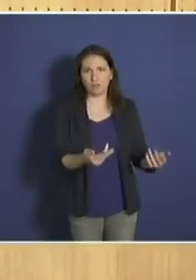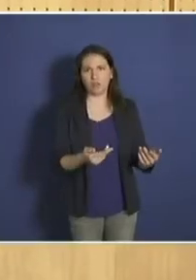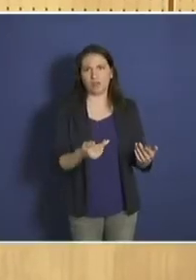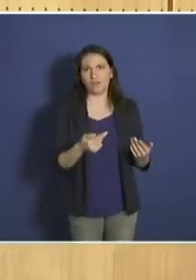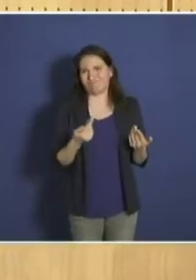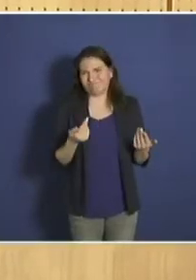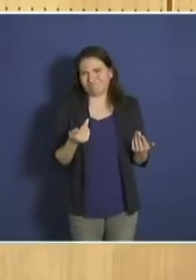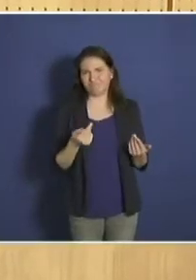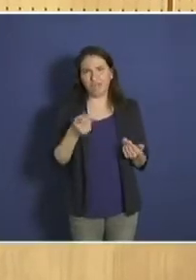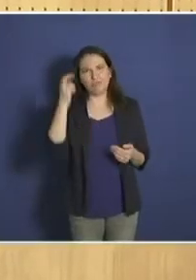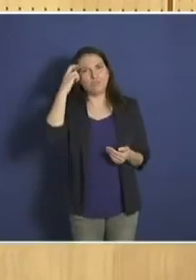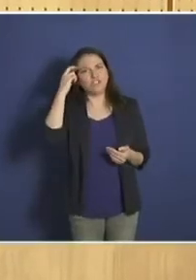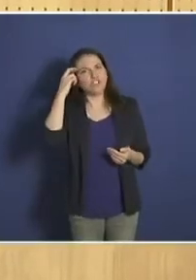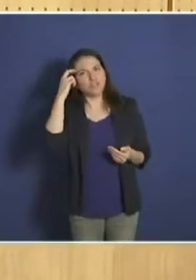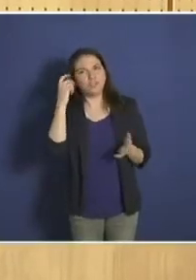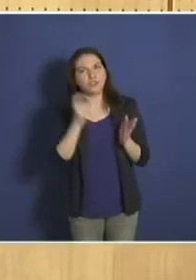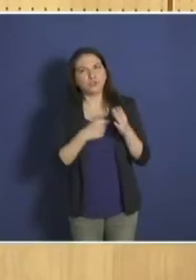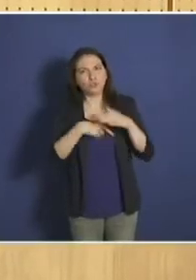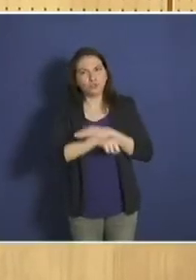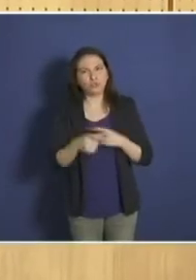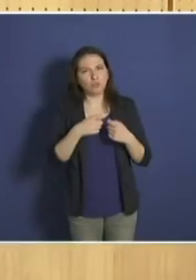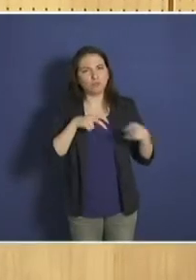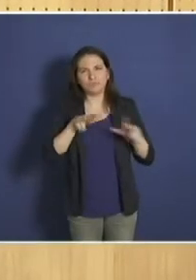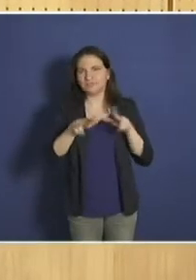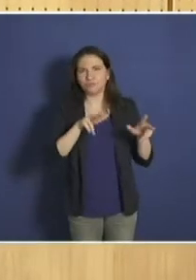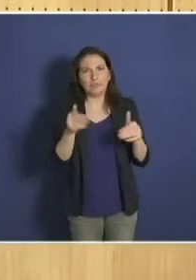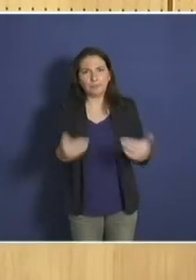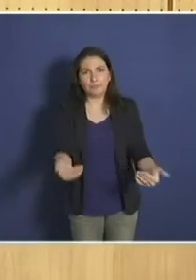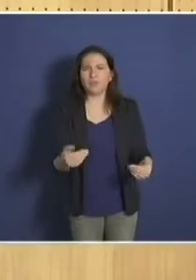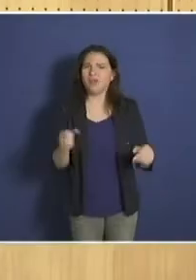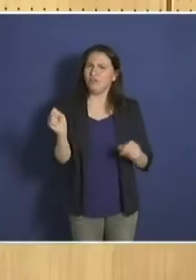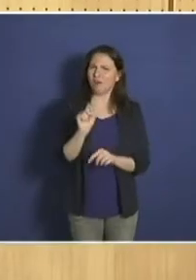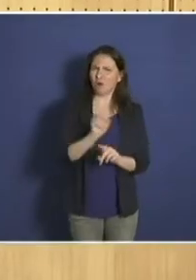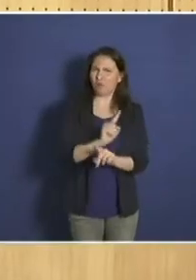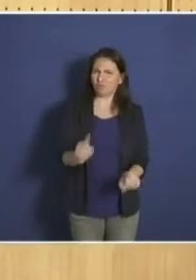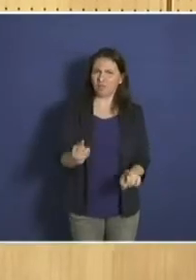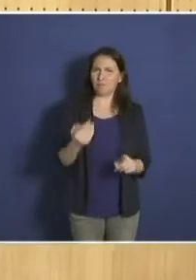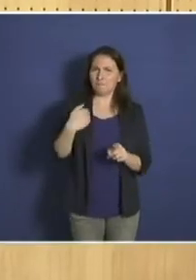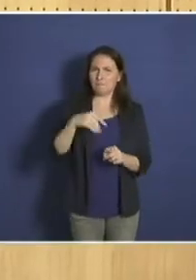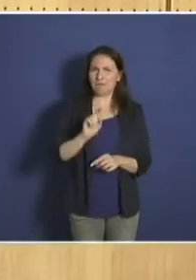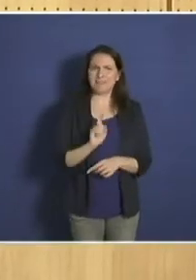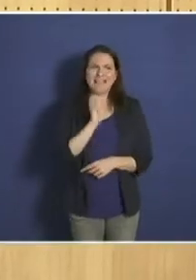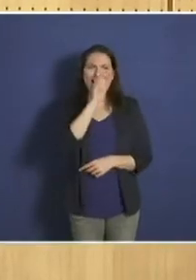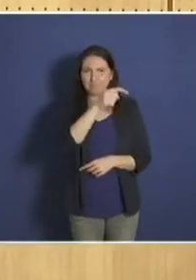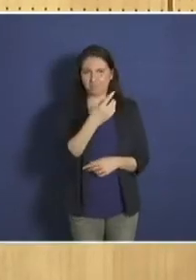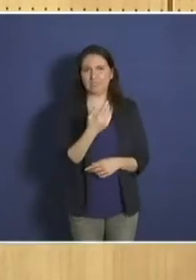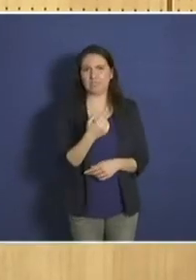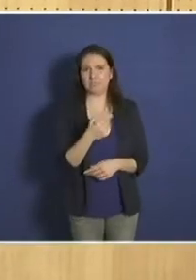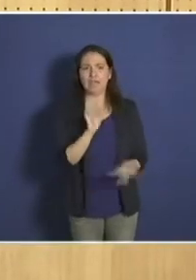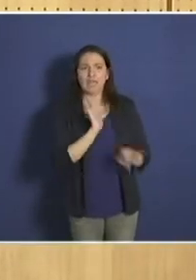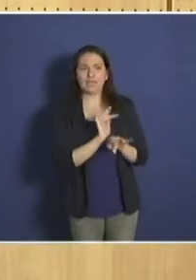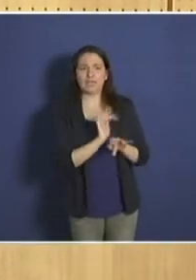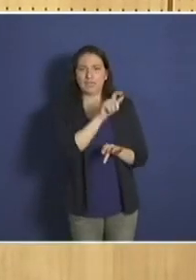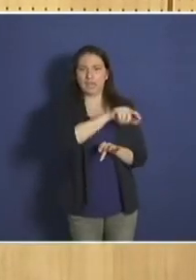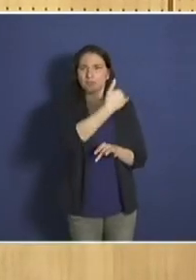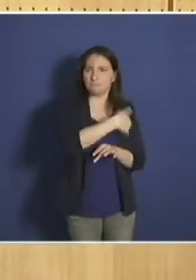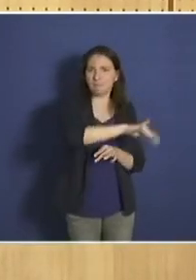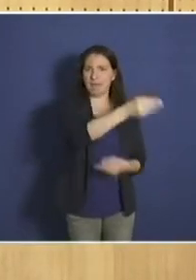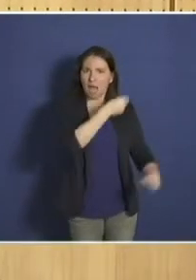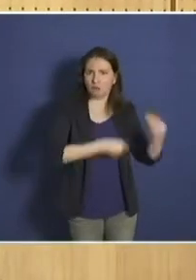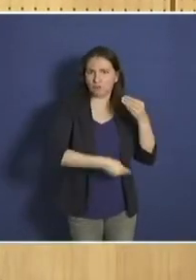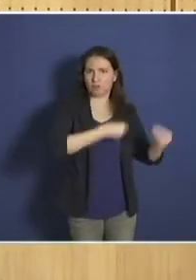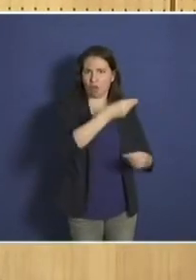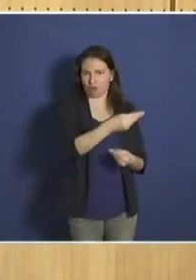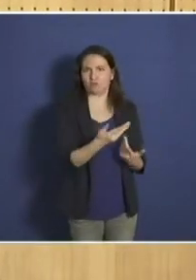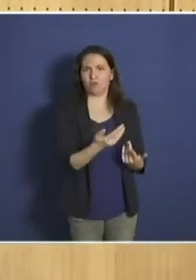Bundesregierung nennen konnte. Warum tauschen Sie sich nicht mit den expliziten Kritikern offensiver aus?